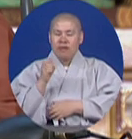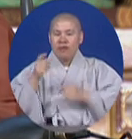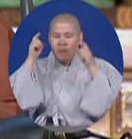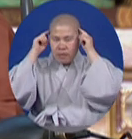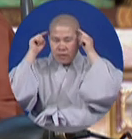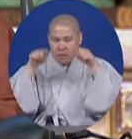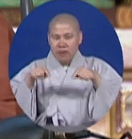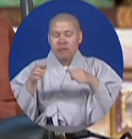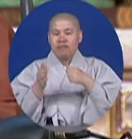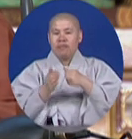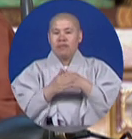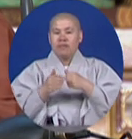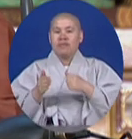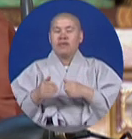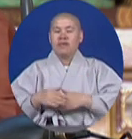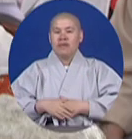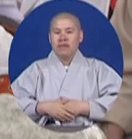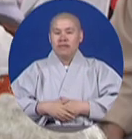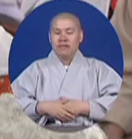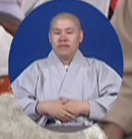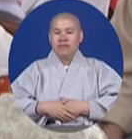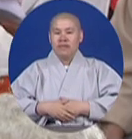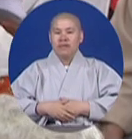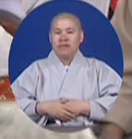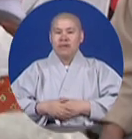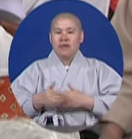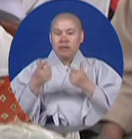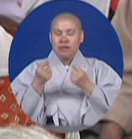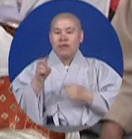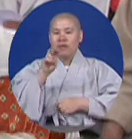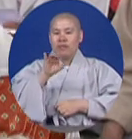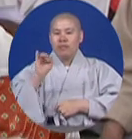어리석어서 지었다 이거예요. 그래서 그걸 미혹이라고 합니다.